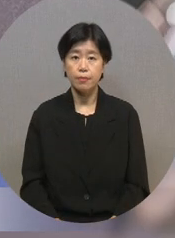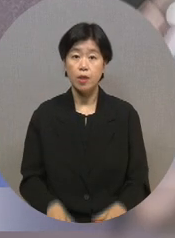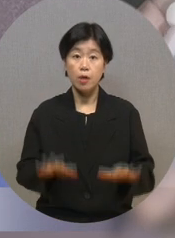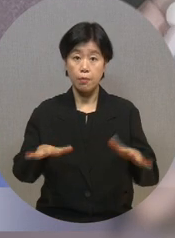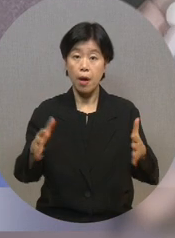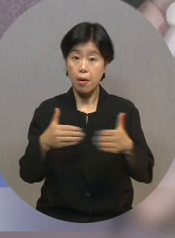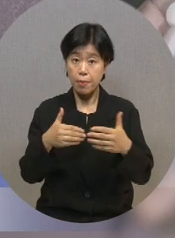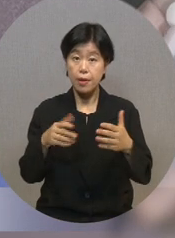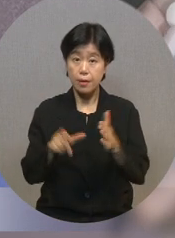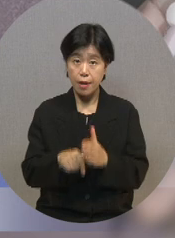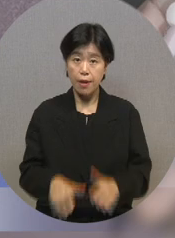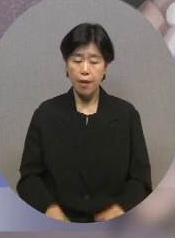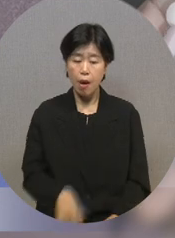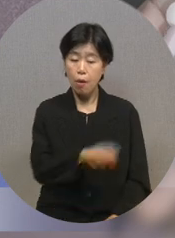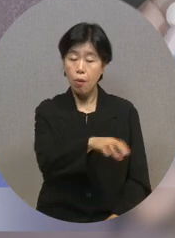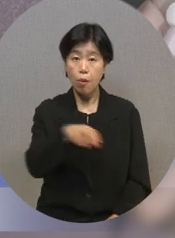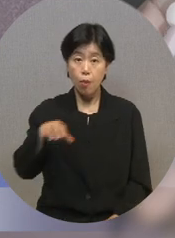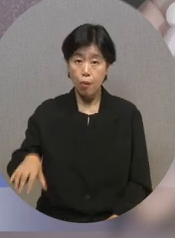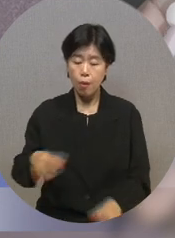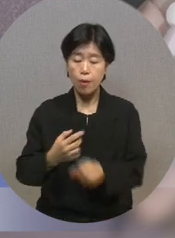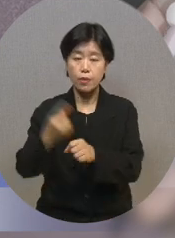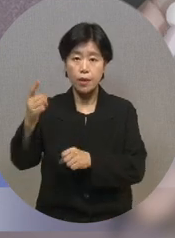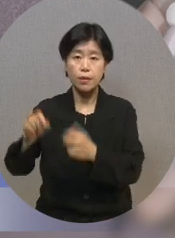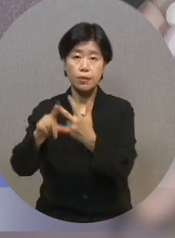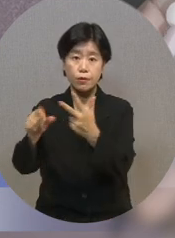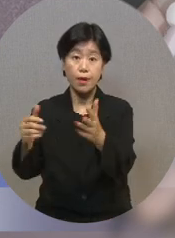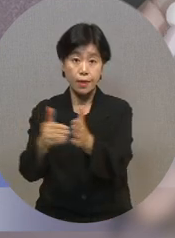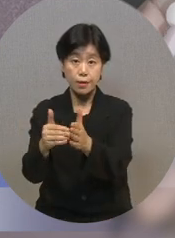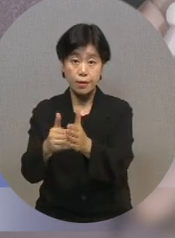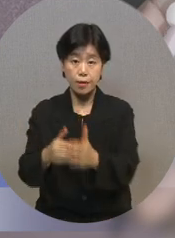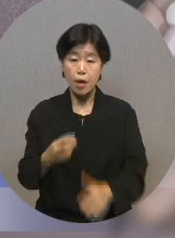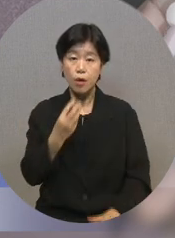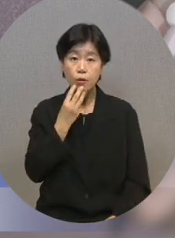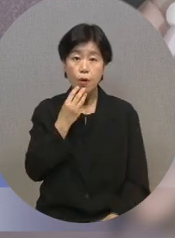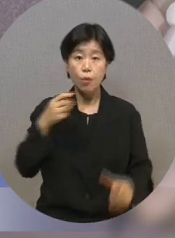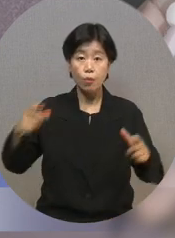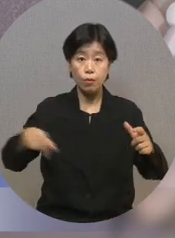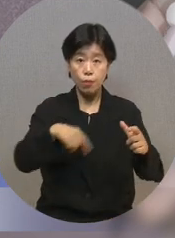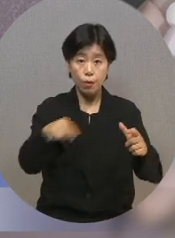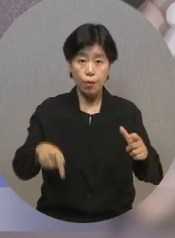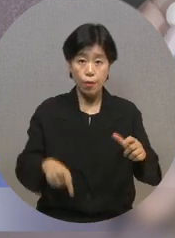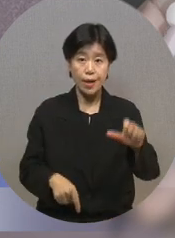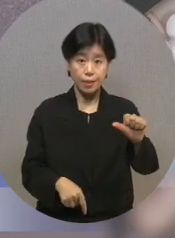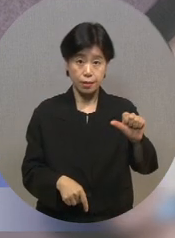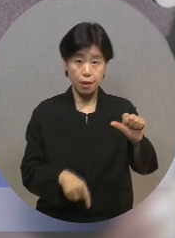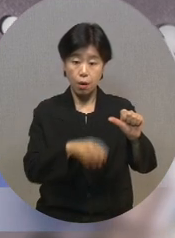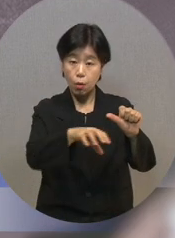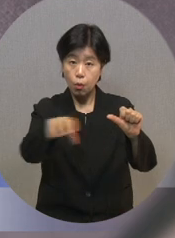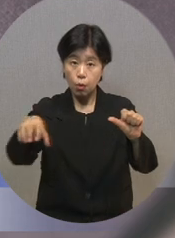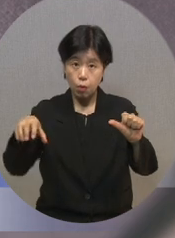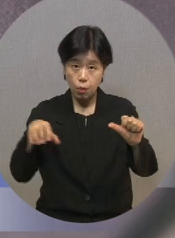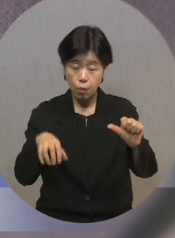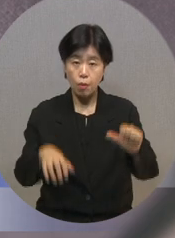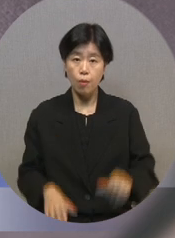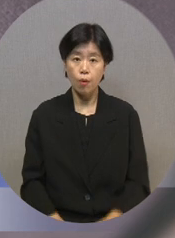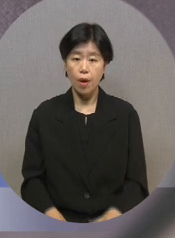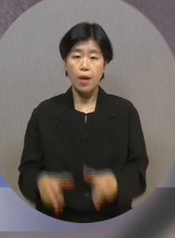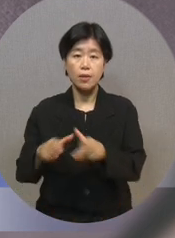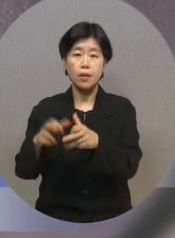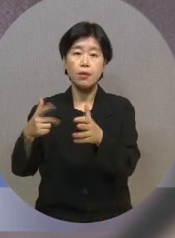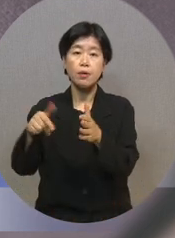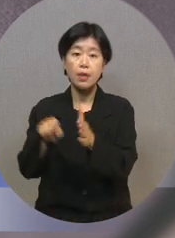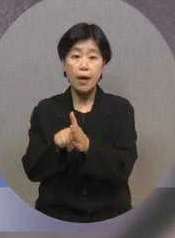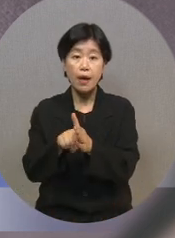협약에 따라 양기관은 내년 7월까지 서울지역 내 다섯 개 지방법원에서이 장애인을 위한 영상